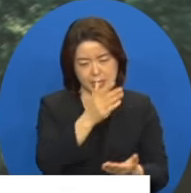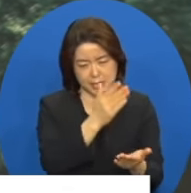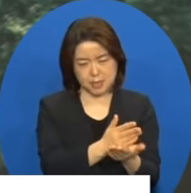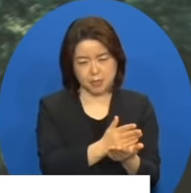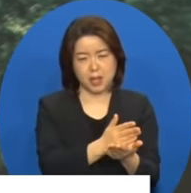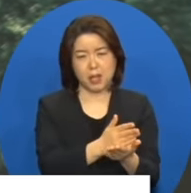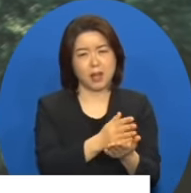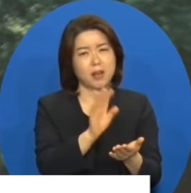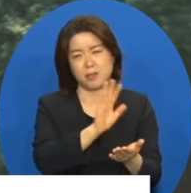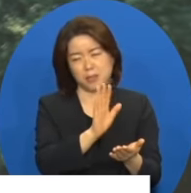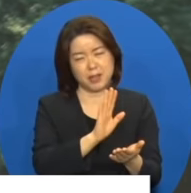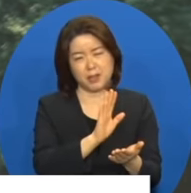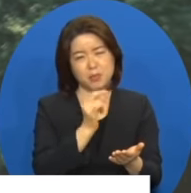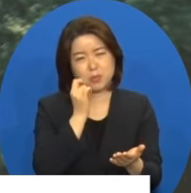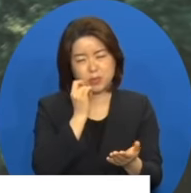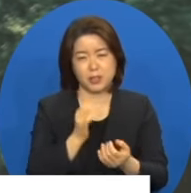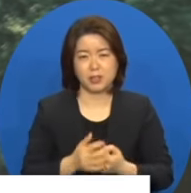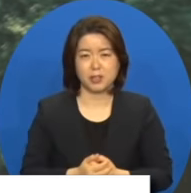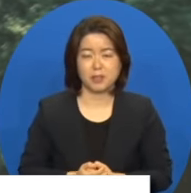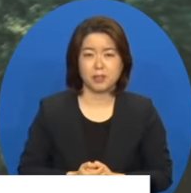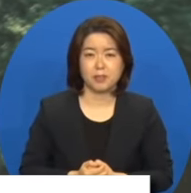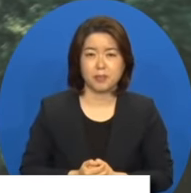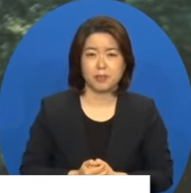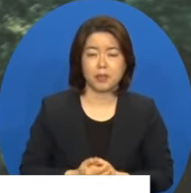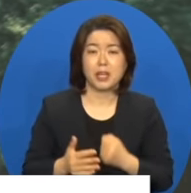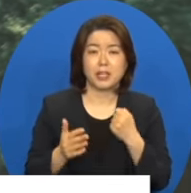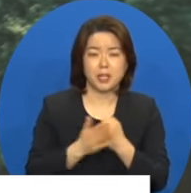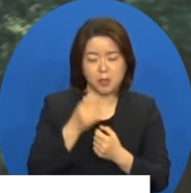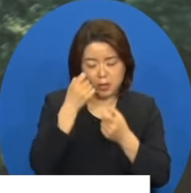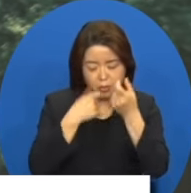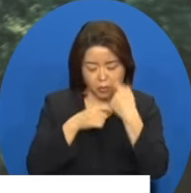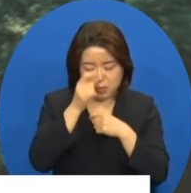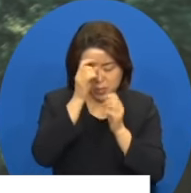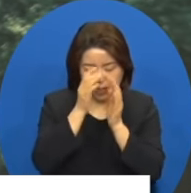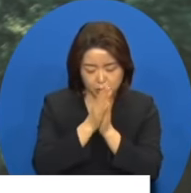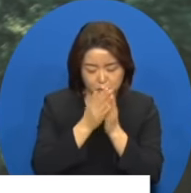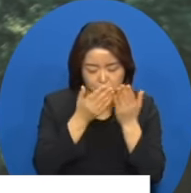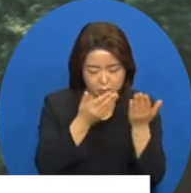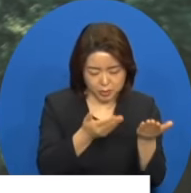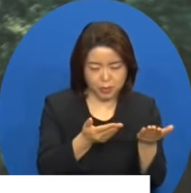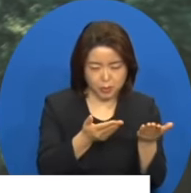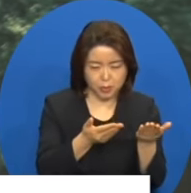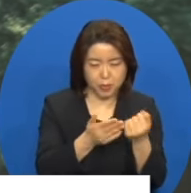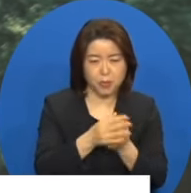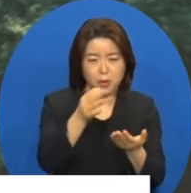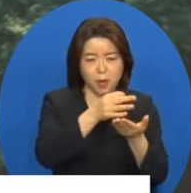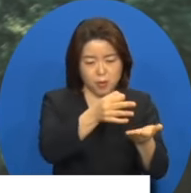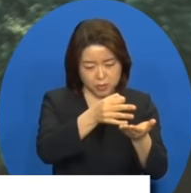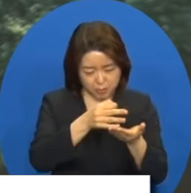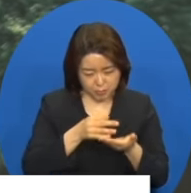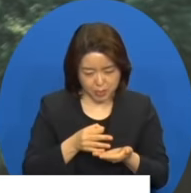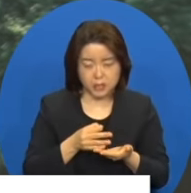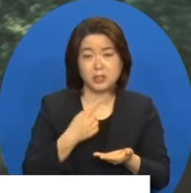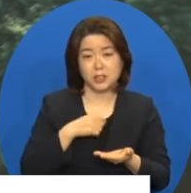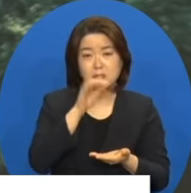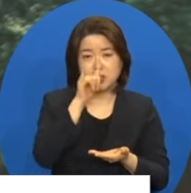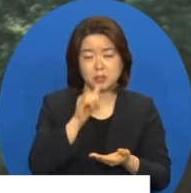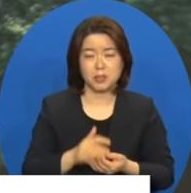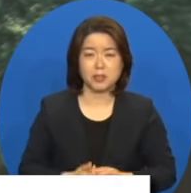없더라. 그래서 정말 눈물로 기도만 해드리고 헌금을 받은 경우도 있습니다.